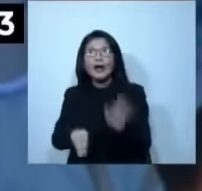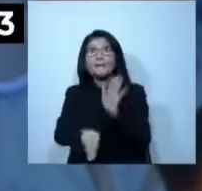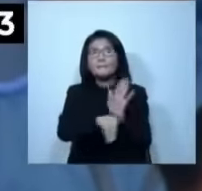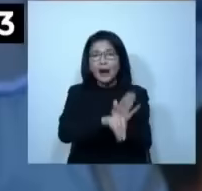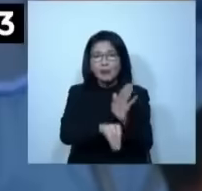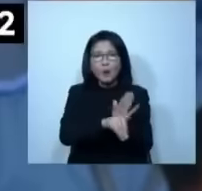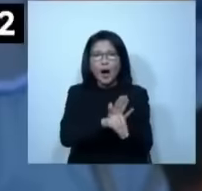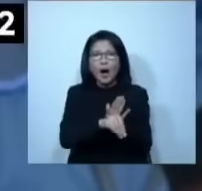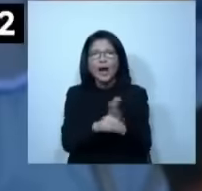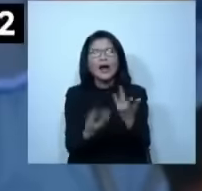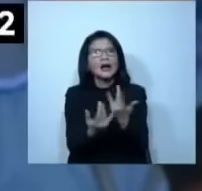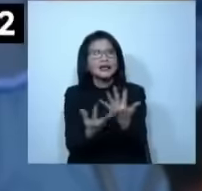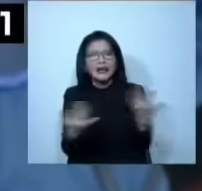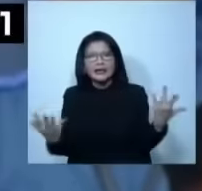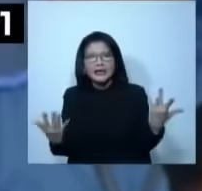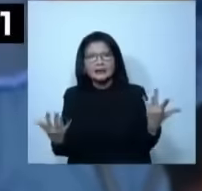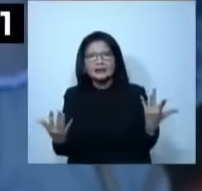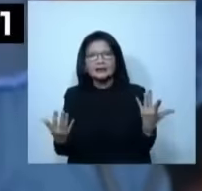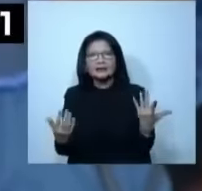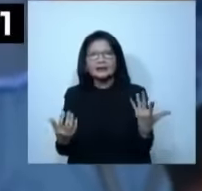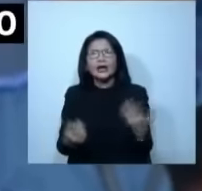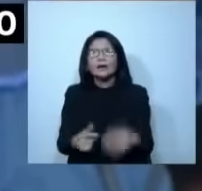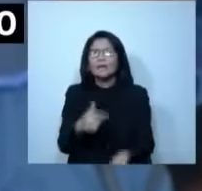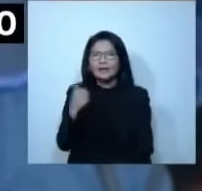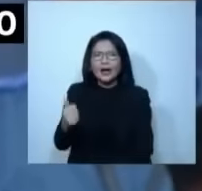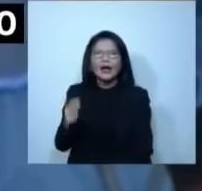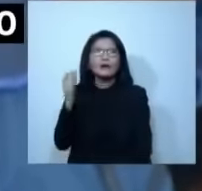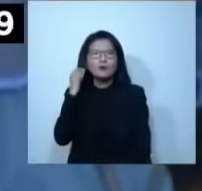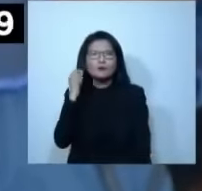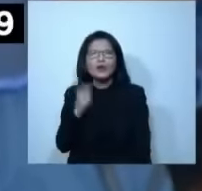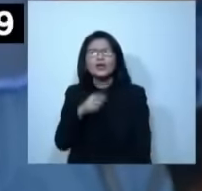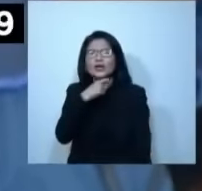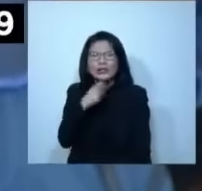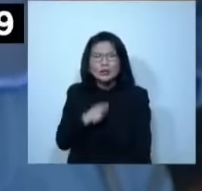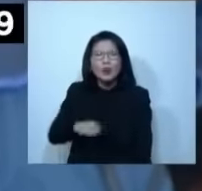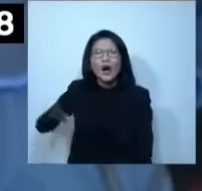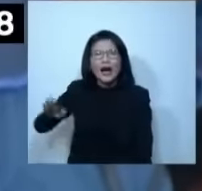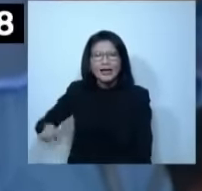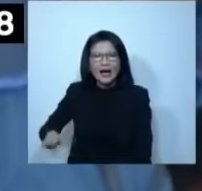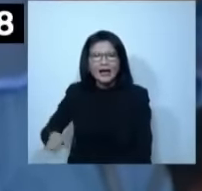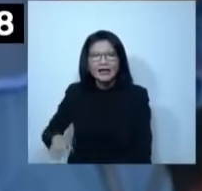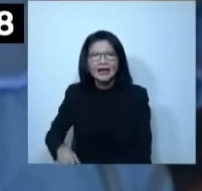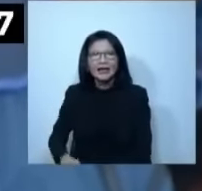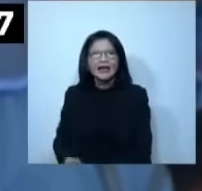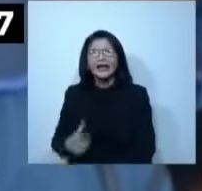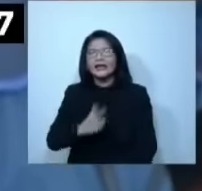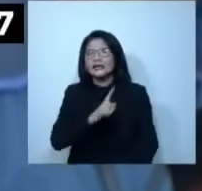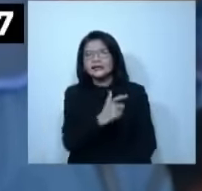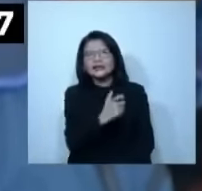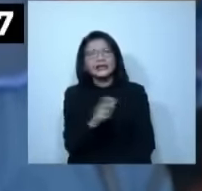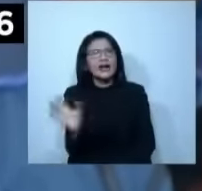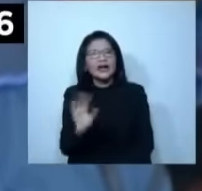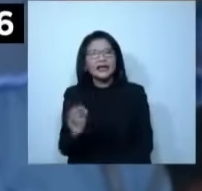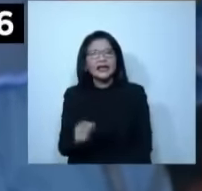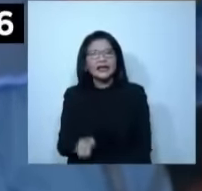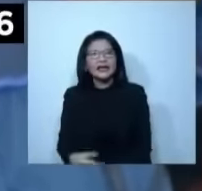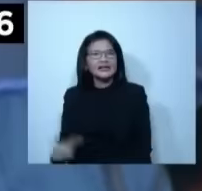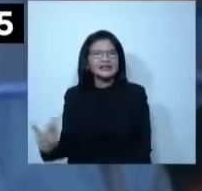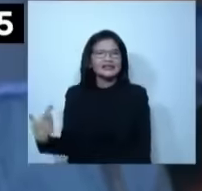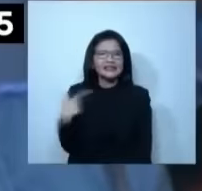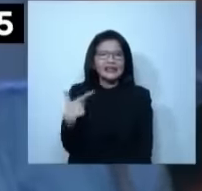sendiri, rakyat yang tidak berdosa, perempuan, orang tua, anak kecil yang tidak bersenjata, diteror